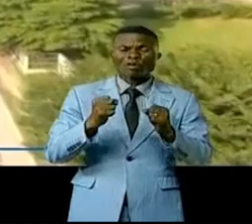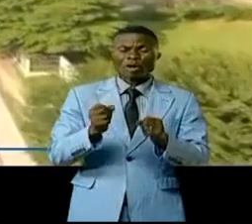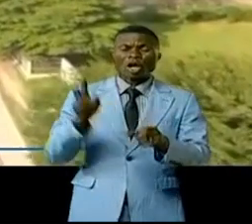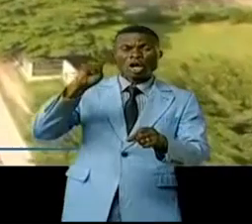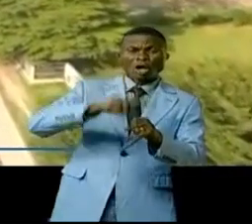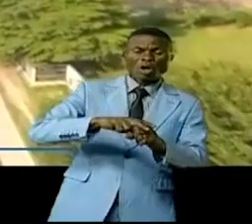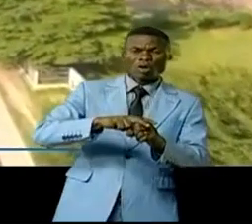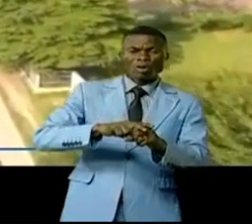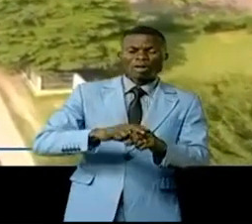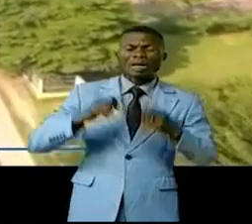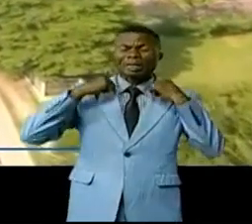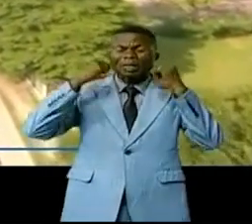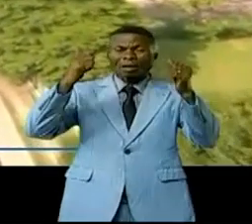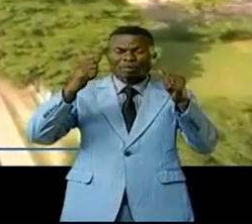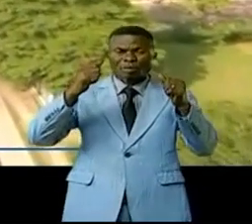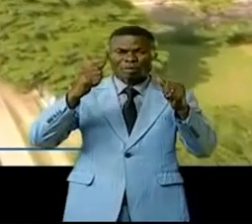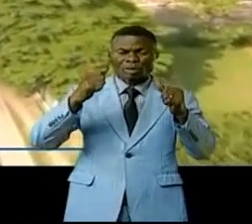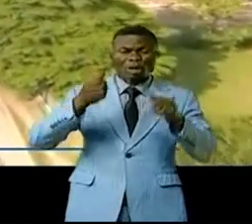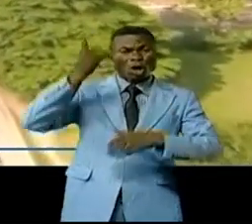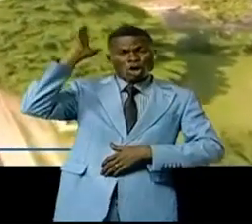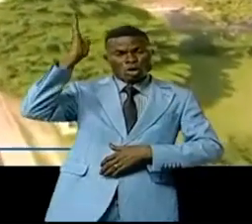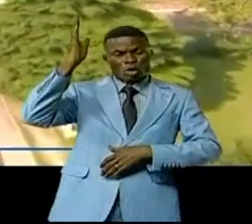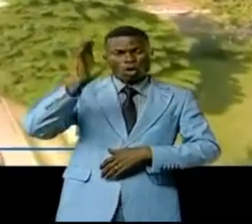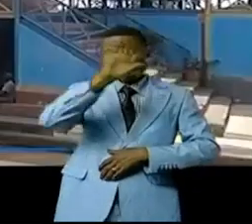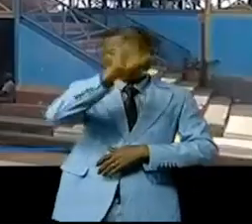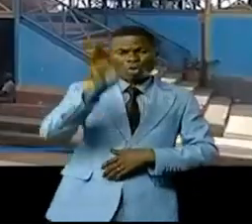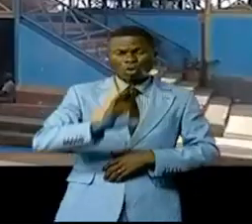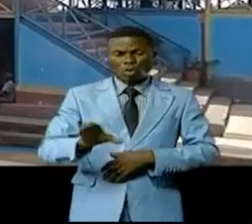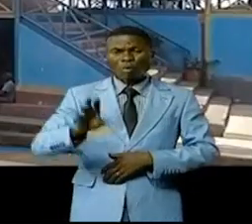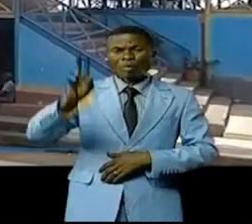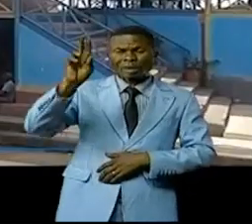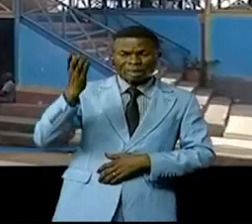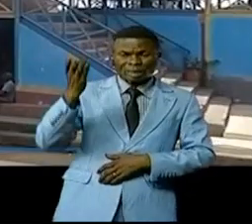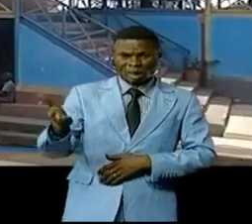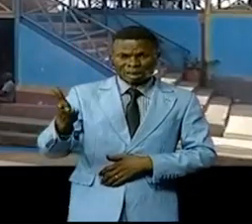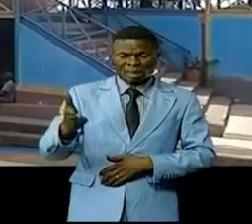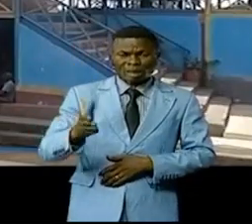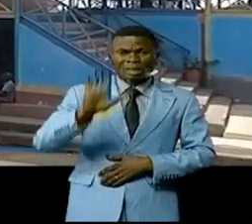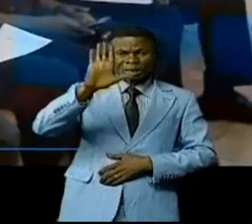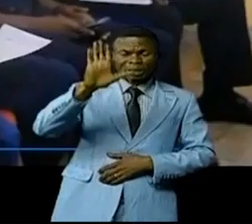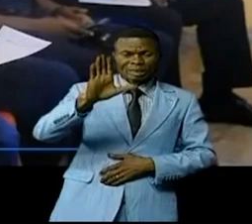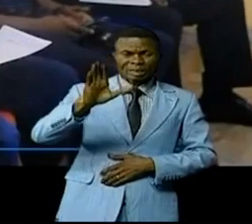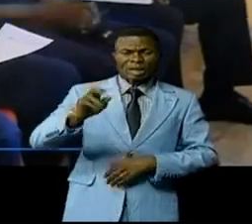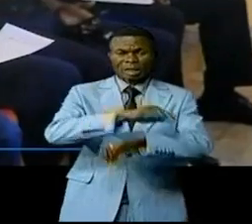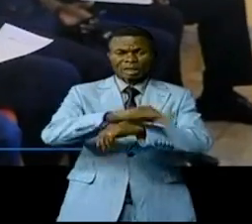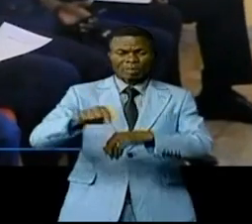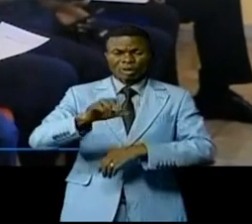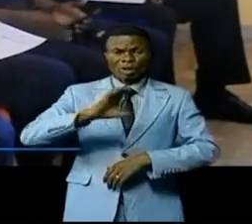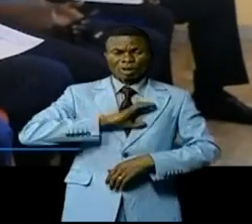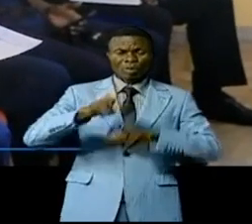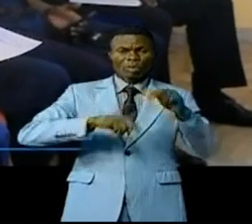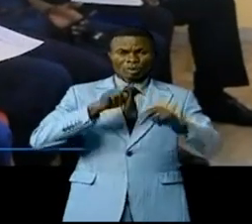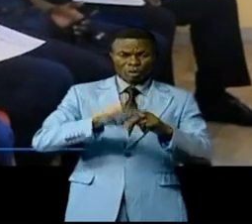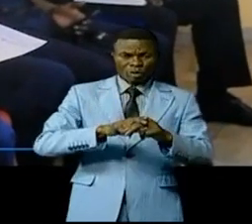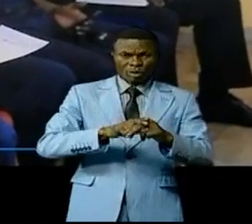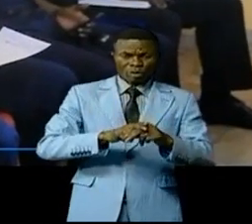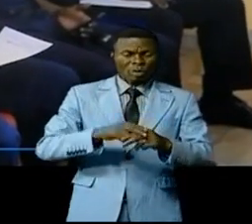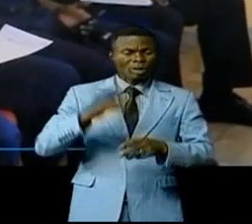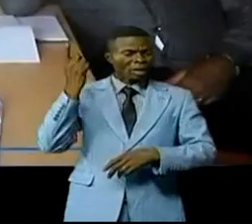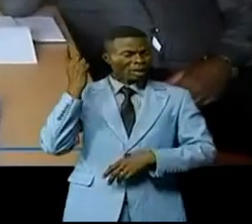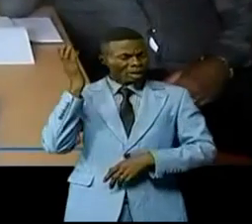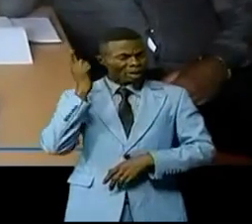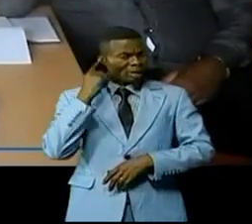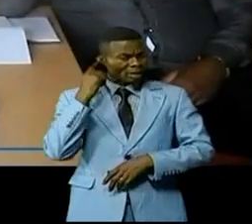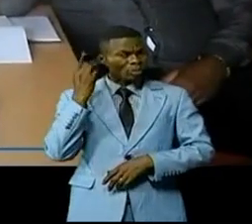de la délinquance juvénile dans la commune de Ngaliema. Les 5 sous-commissariats de la police nationale sont en alerte